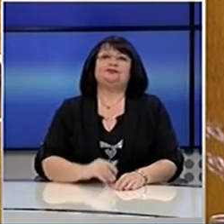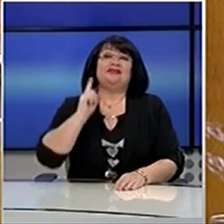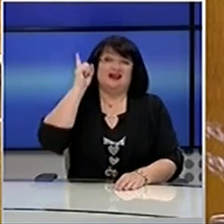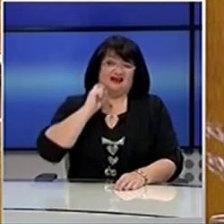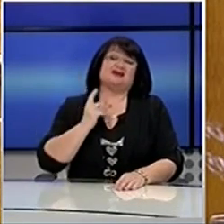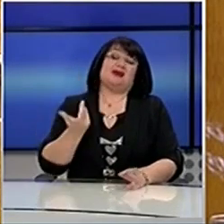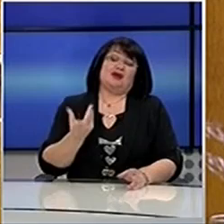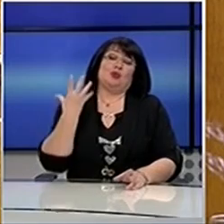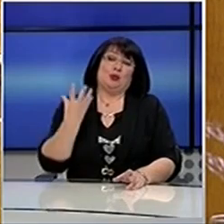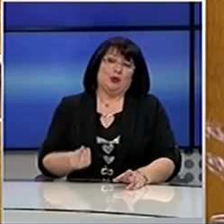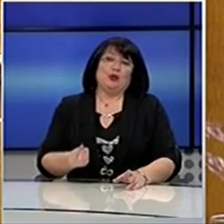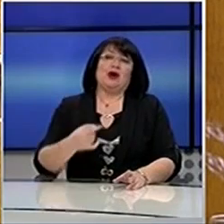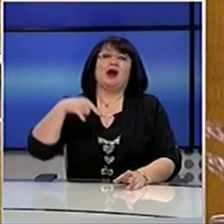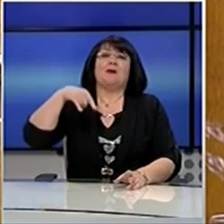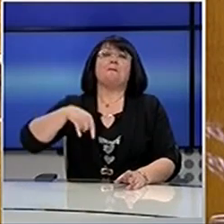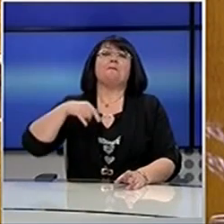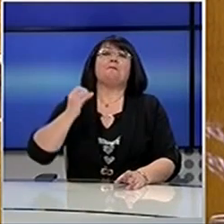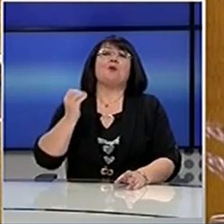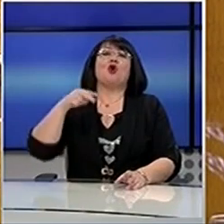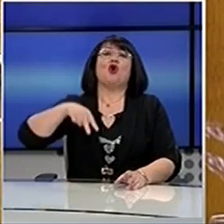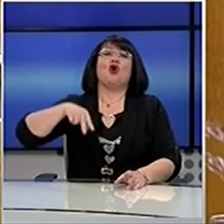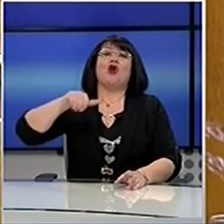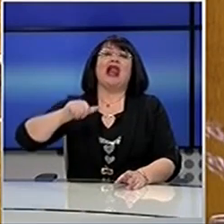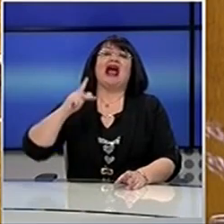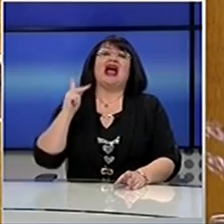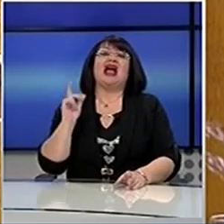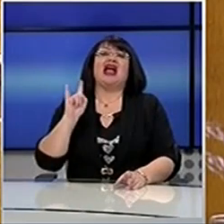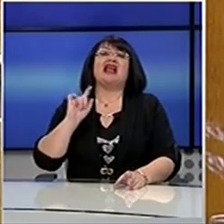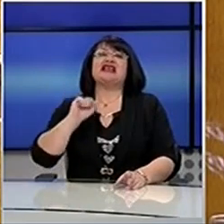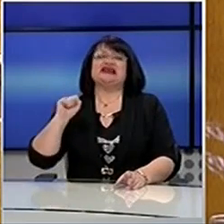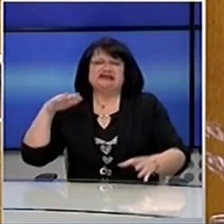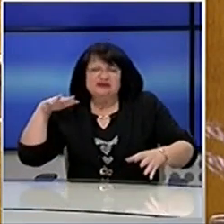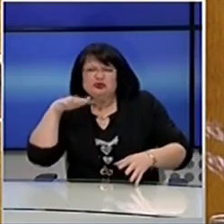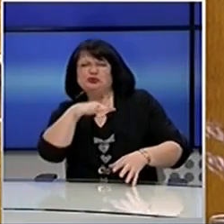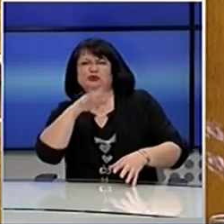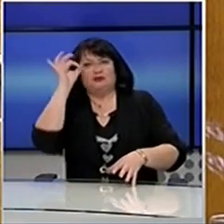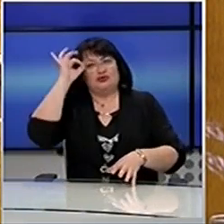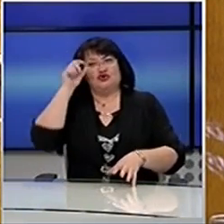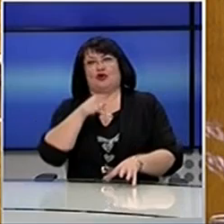γνωστός κύριος Πολάκης χύμιξε στον κύριο Τσιόδρα.